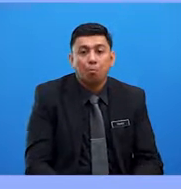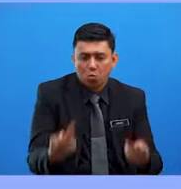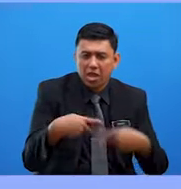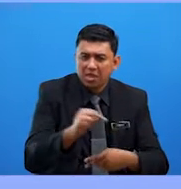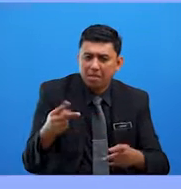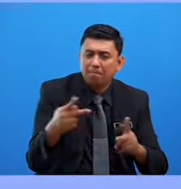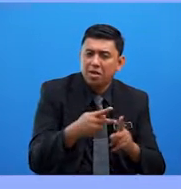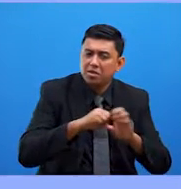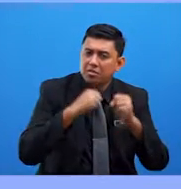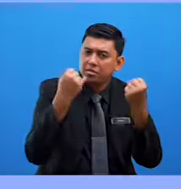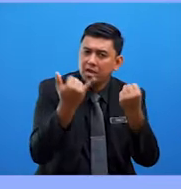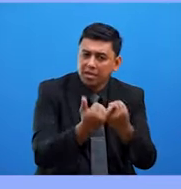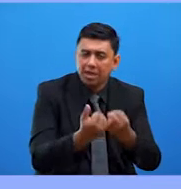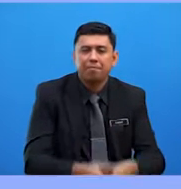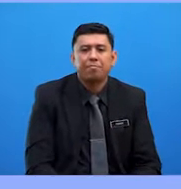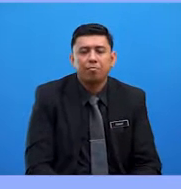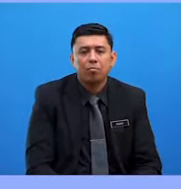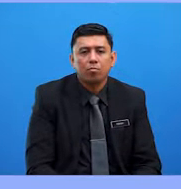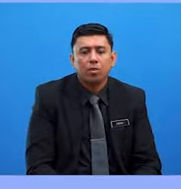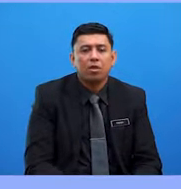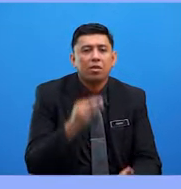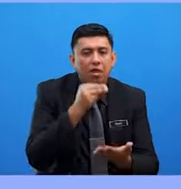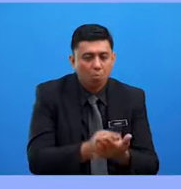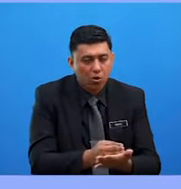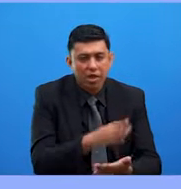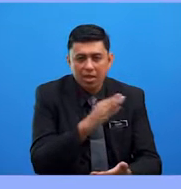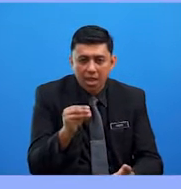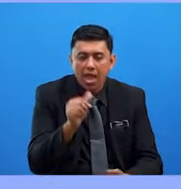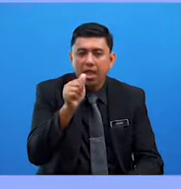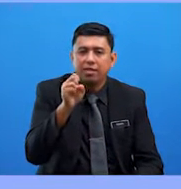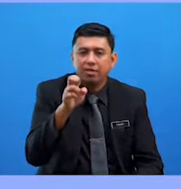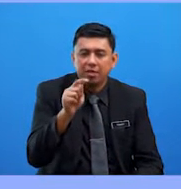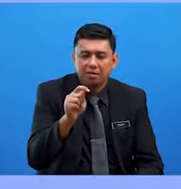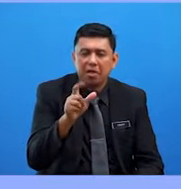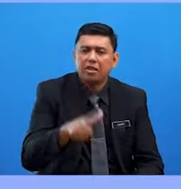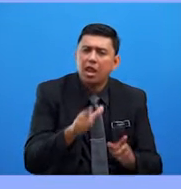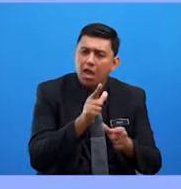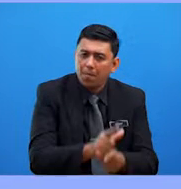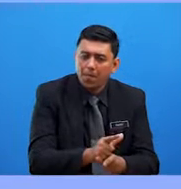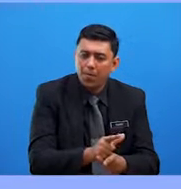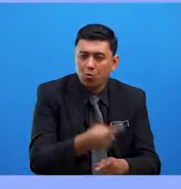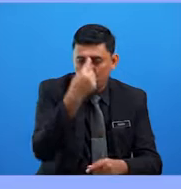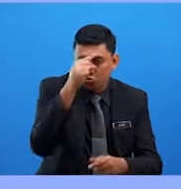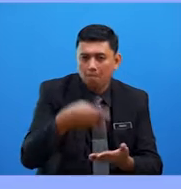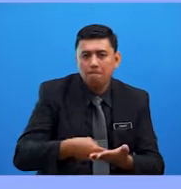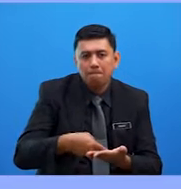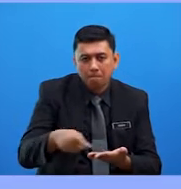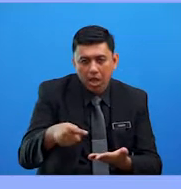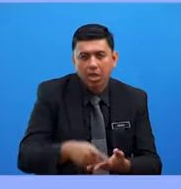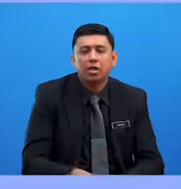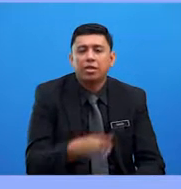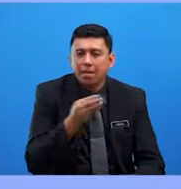syarikat. Contoh modal seperti wang dan aset yang dilaburkan untuk membiayai